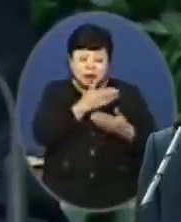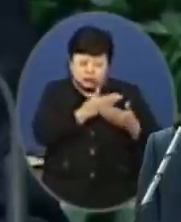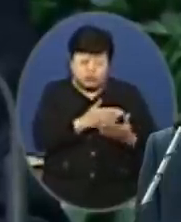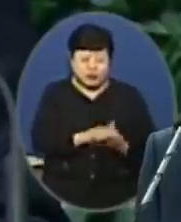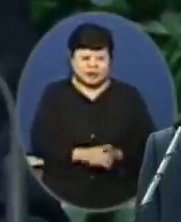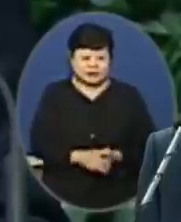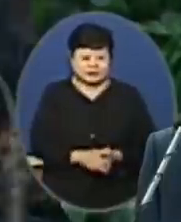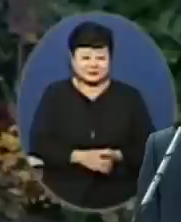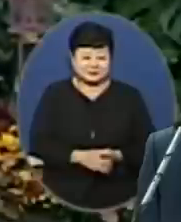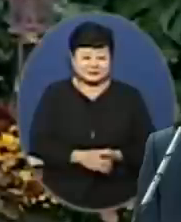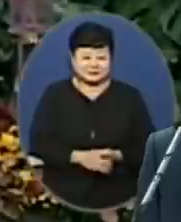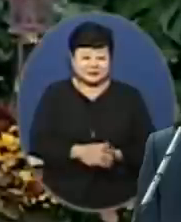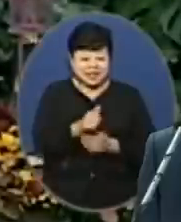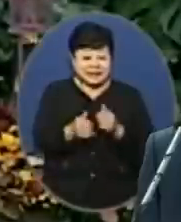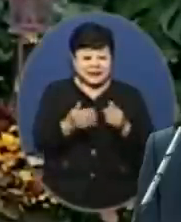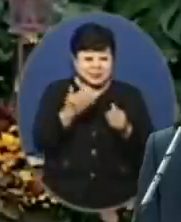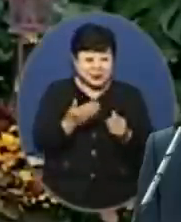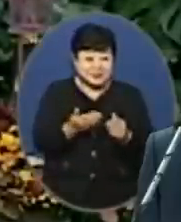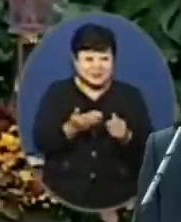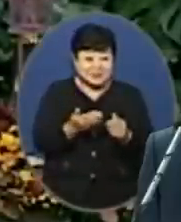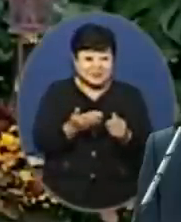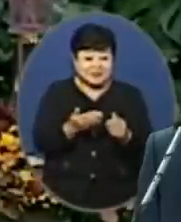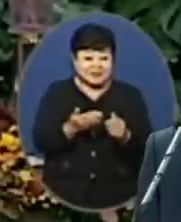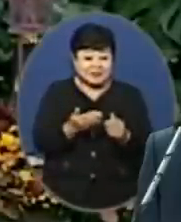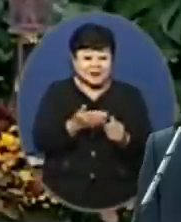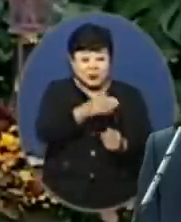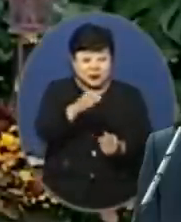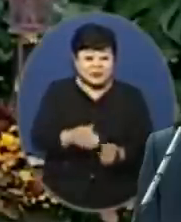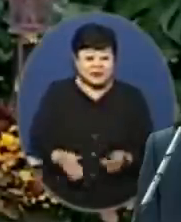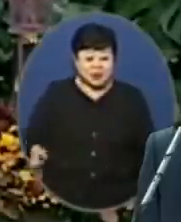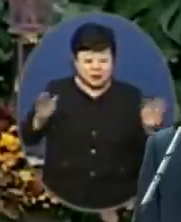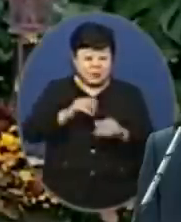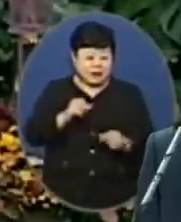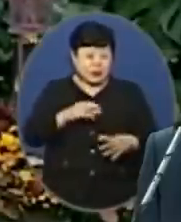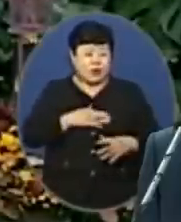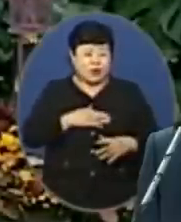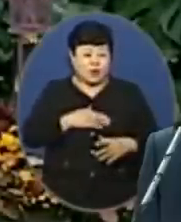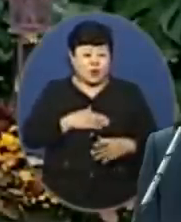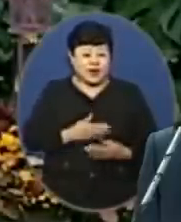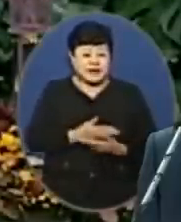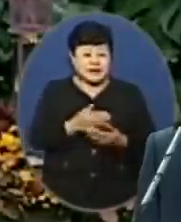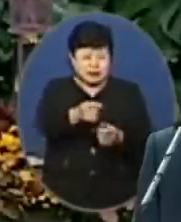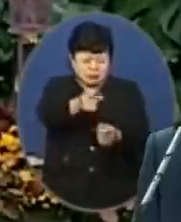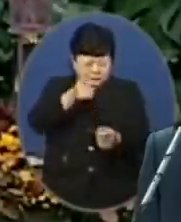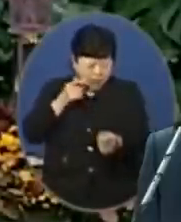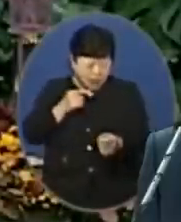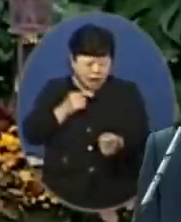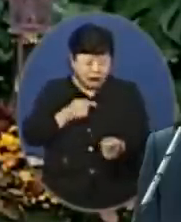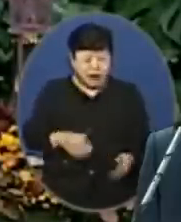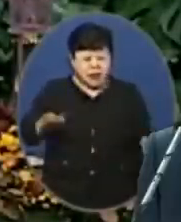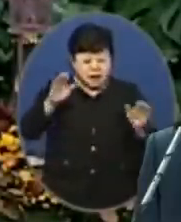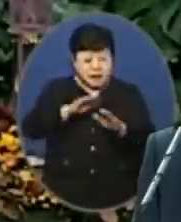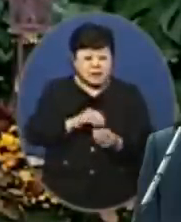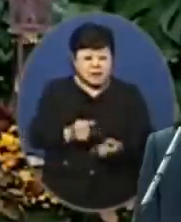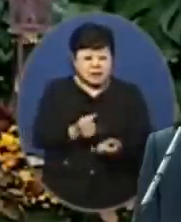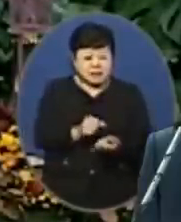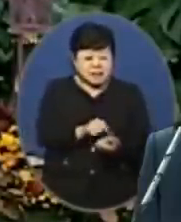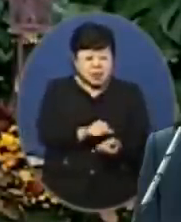것입니다. 우리 하나님께서는 우리를 밤의 놀람과 낮에 흐르는 살과 흑암 중에 행하는